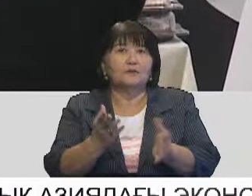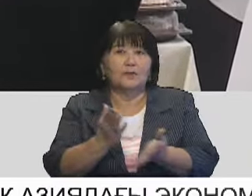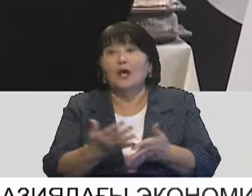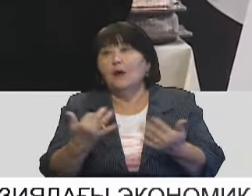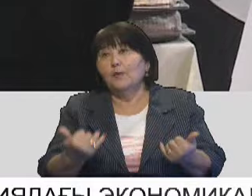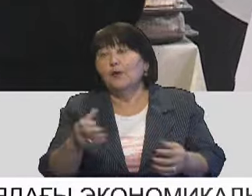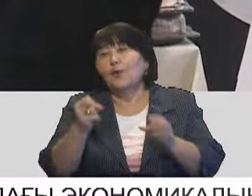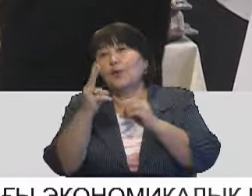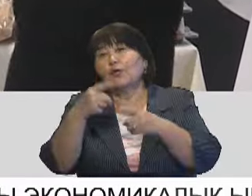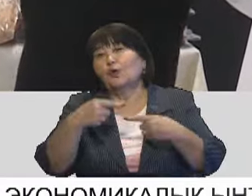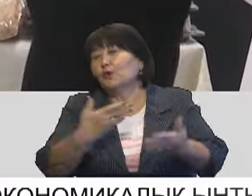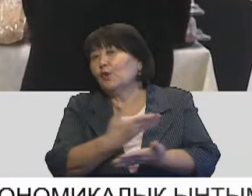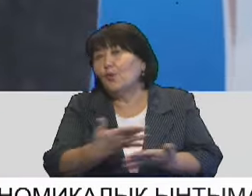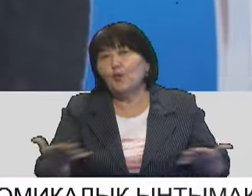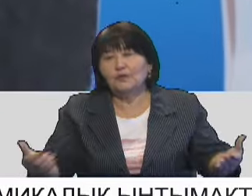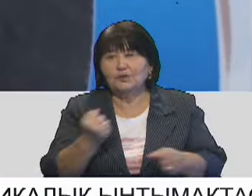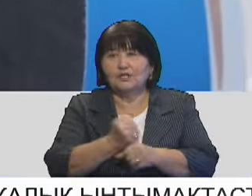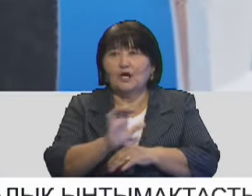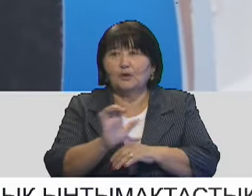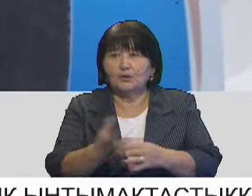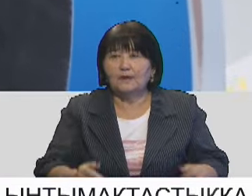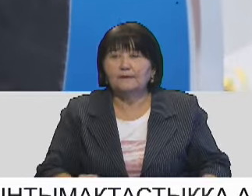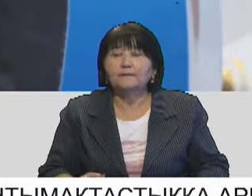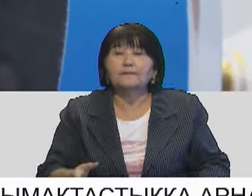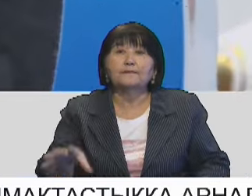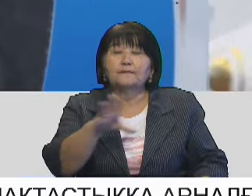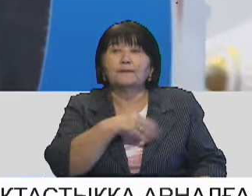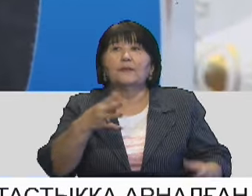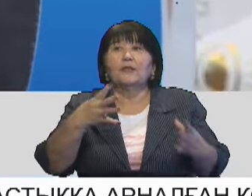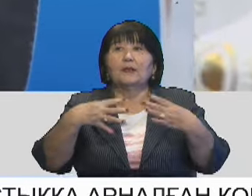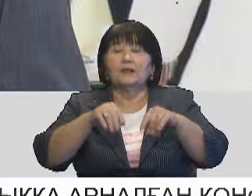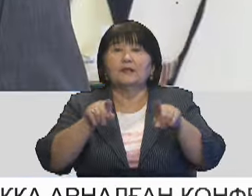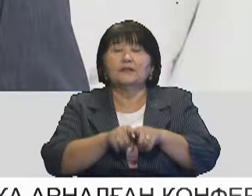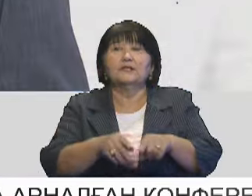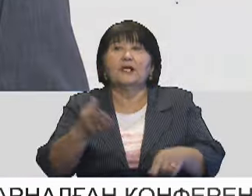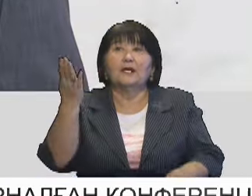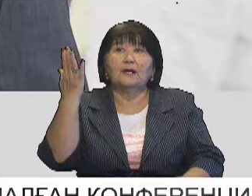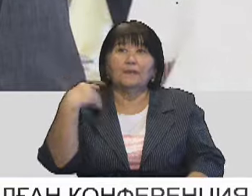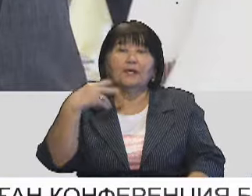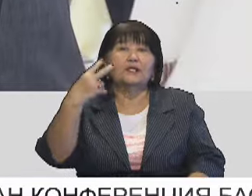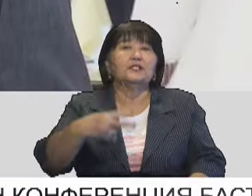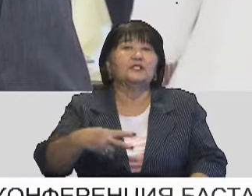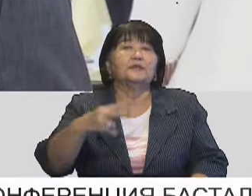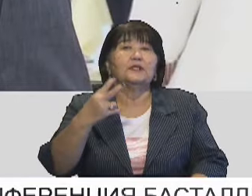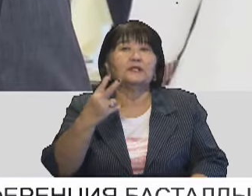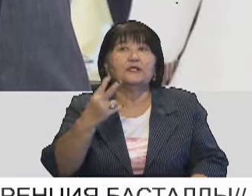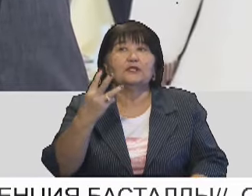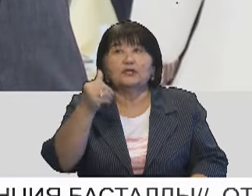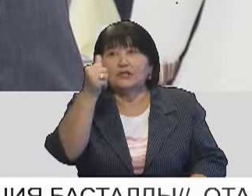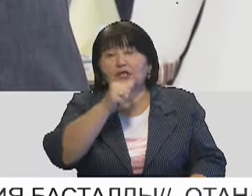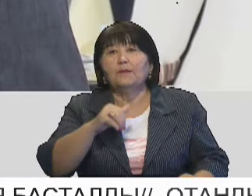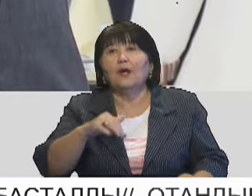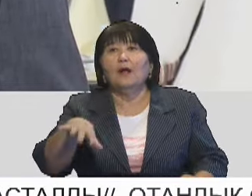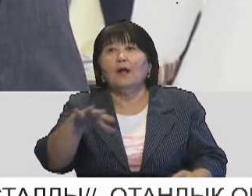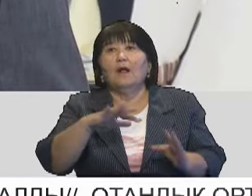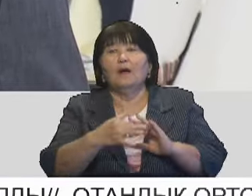Бүгінде 12 түрлі өнім шығаруда. Біз мына семьямызбен, отбасымызбен былтырғы 23 жылдан бастап ауыл аманат